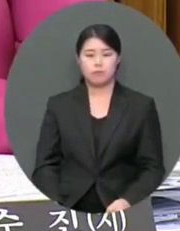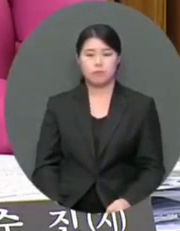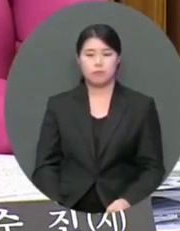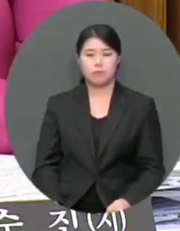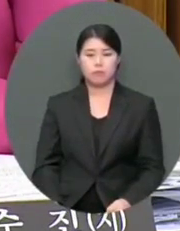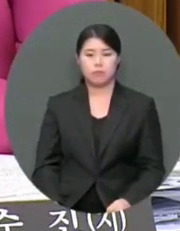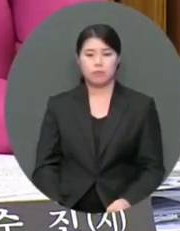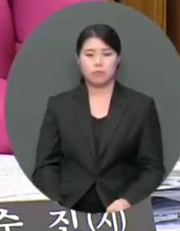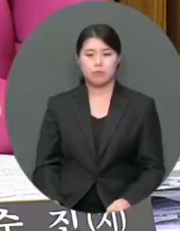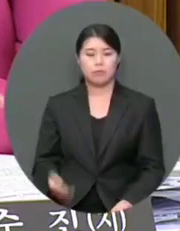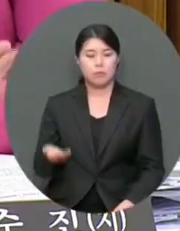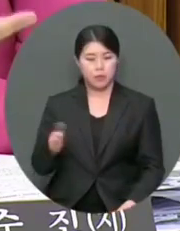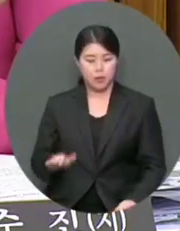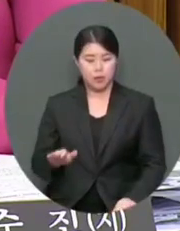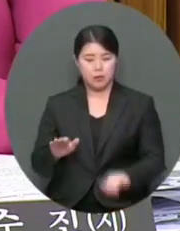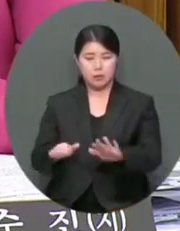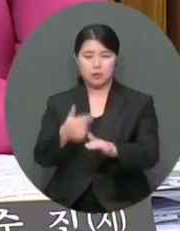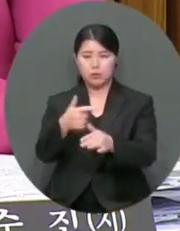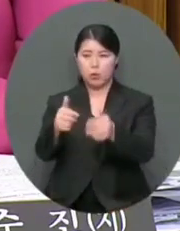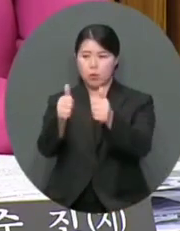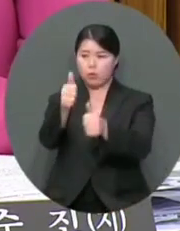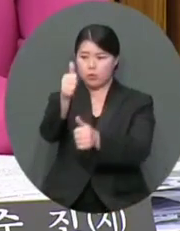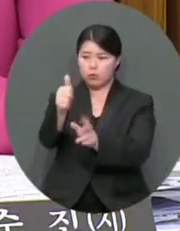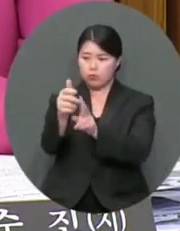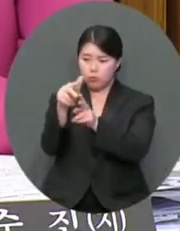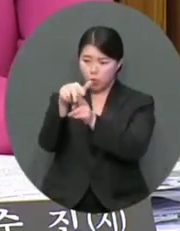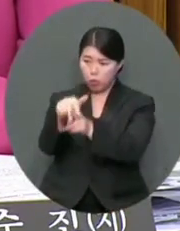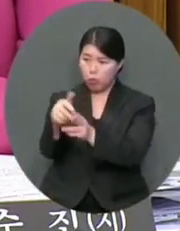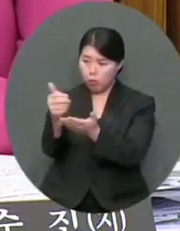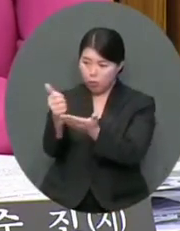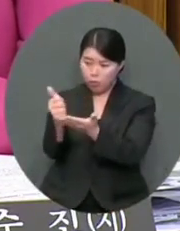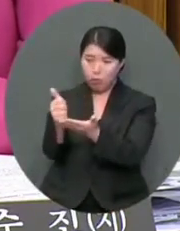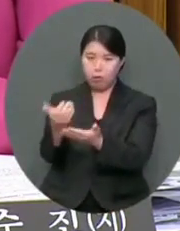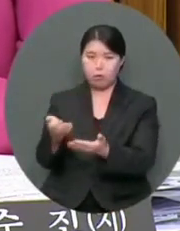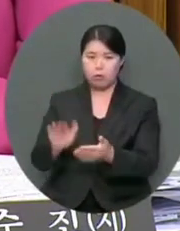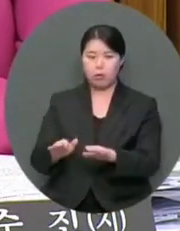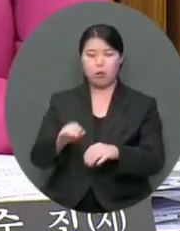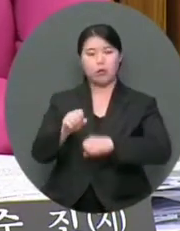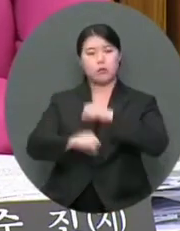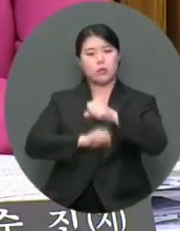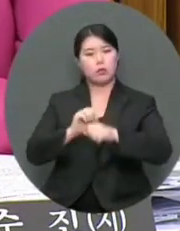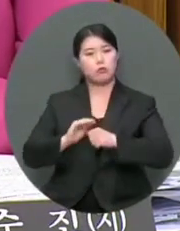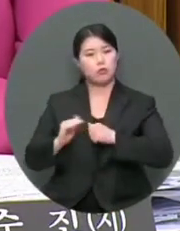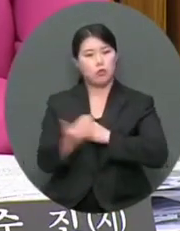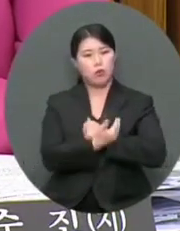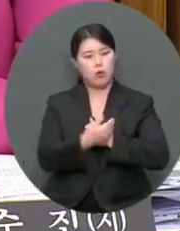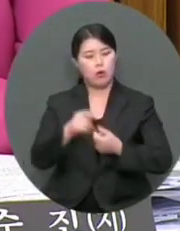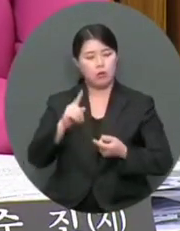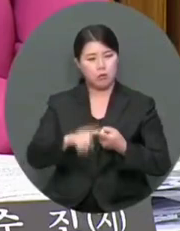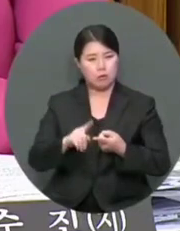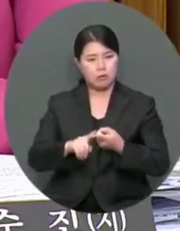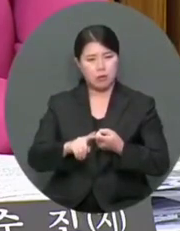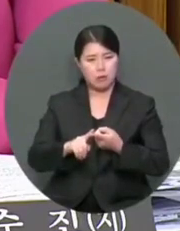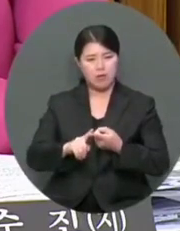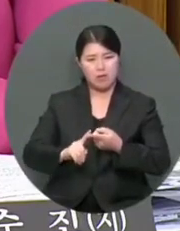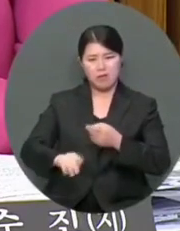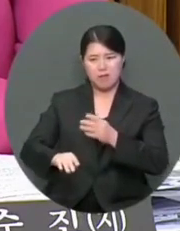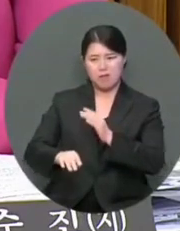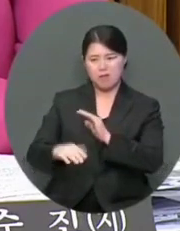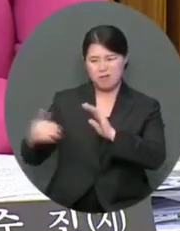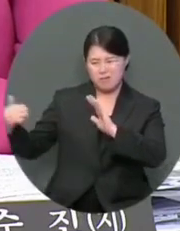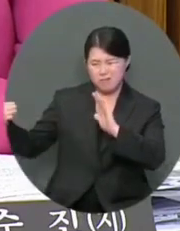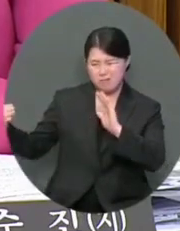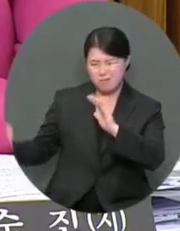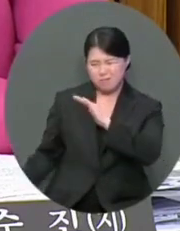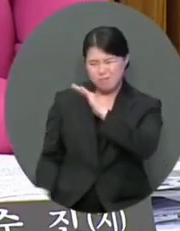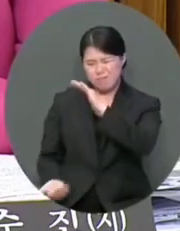그런데 대법원장 후보가 되실 분이 자유수호를 대해서 극단주의까지 말씀을 하시는